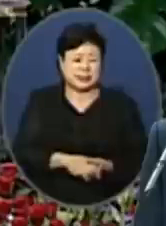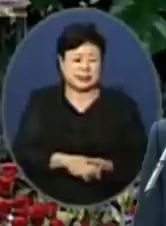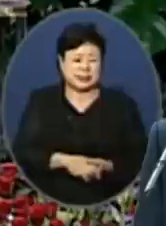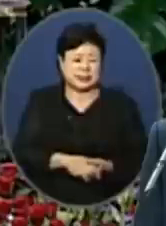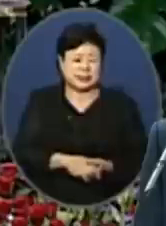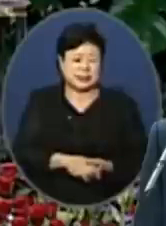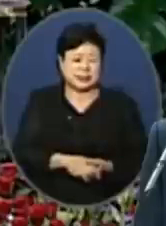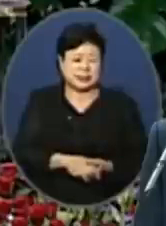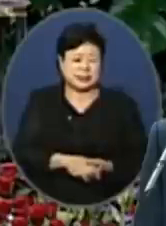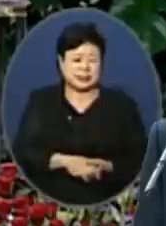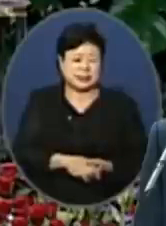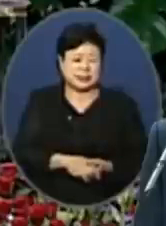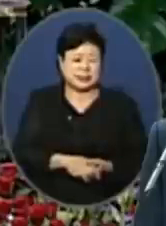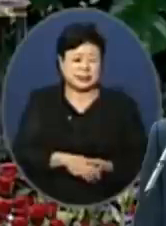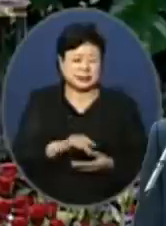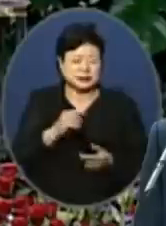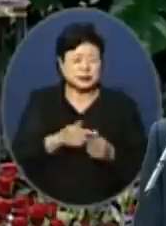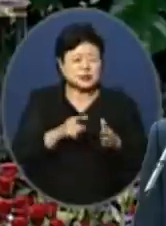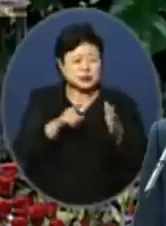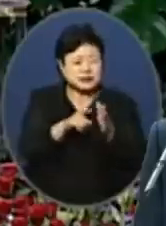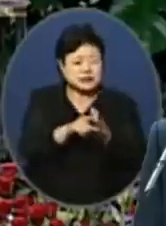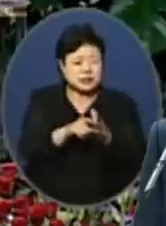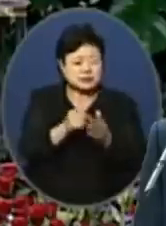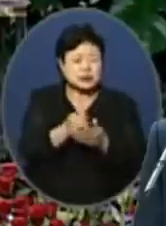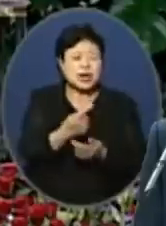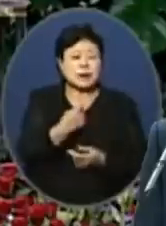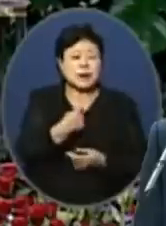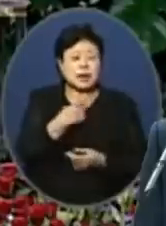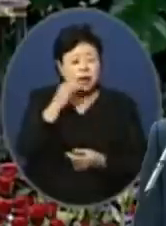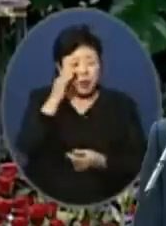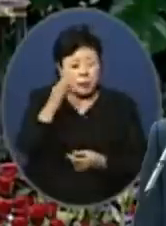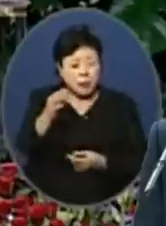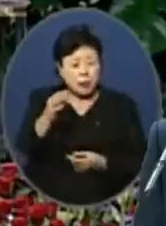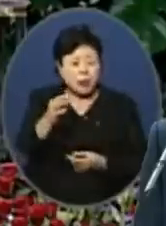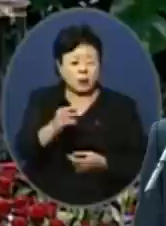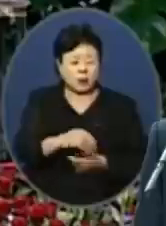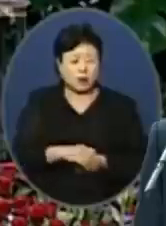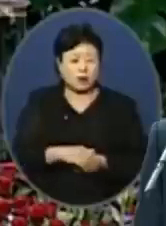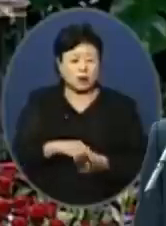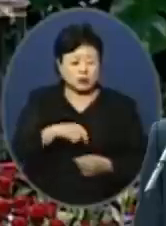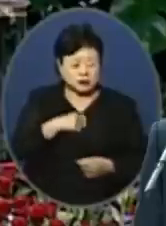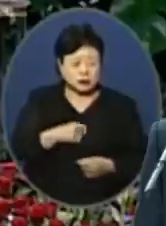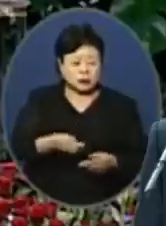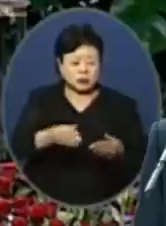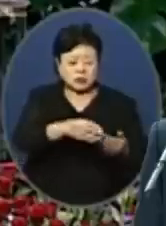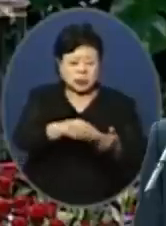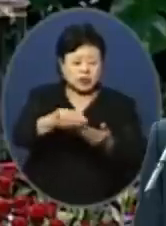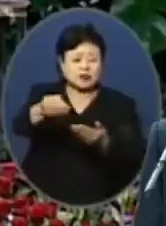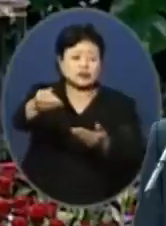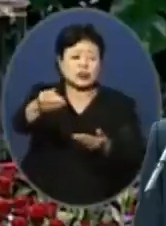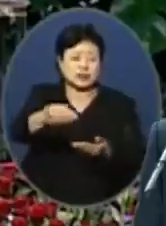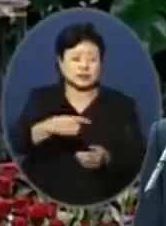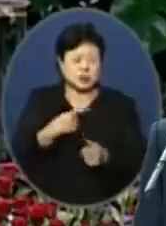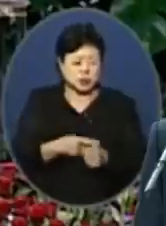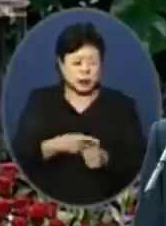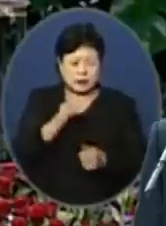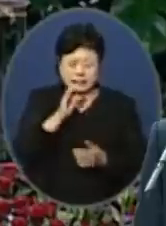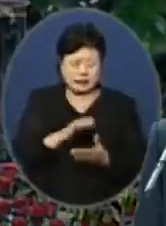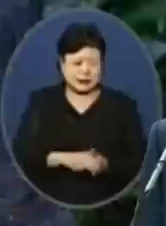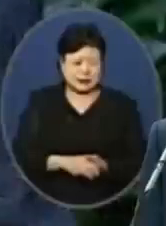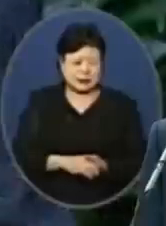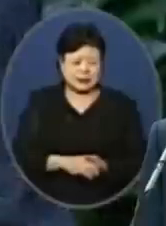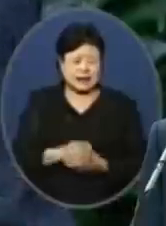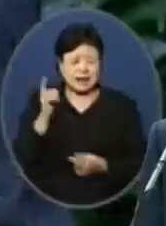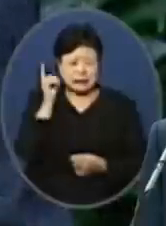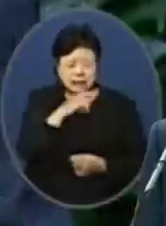예수 믿기 얼마 안 된 사람이 죄를 짓는 것 보고 달래서 의로운 길로 이끌지 않냐고 욕을 합니다.